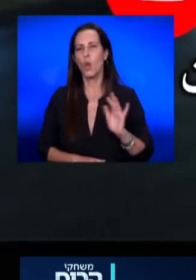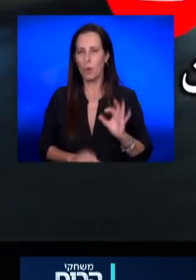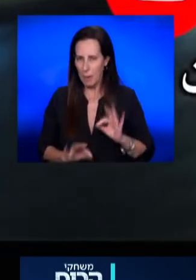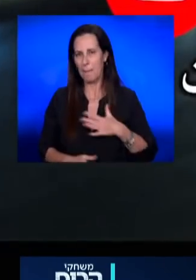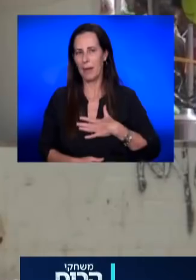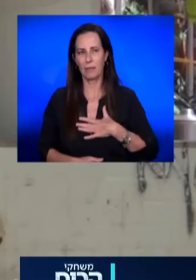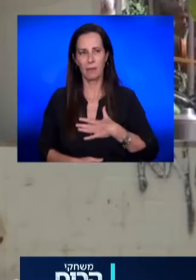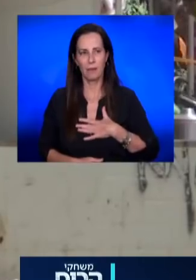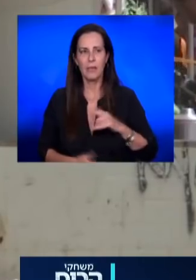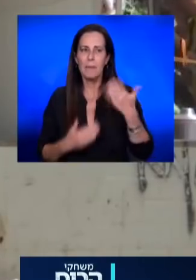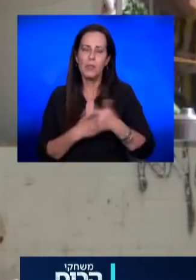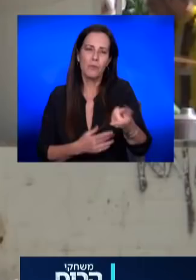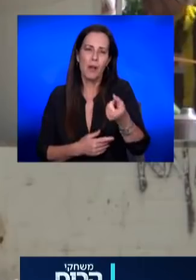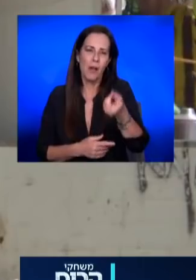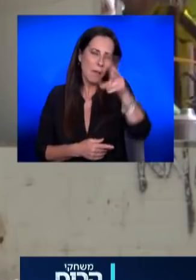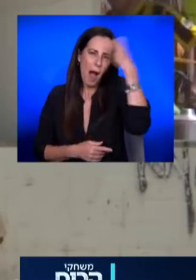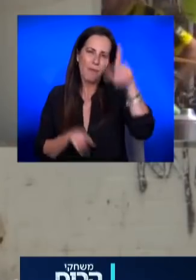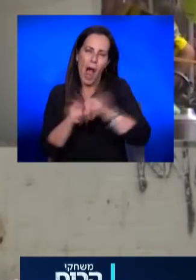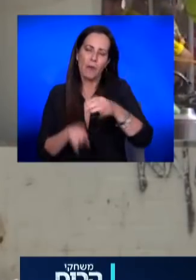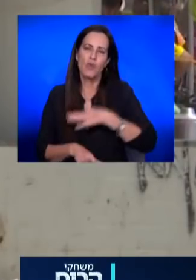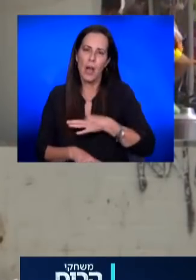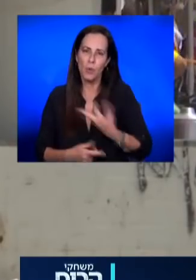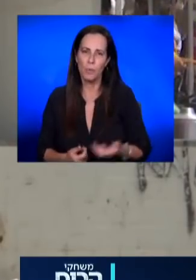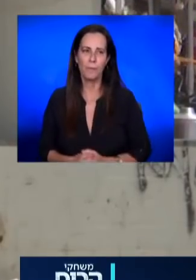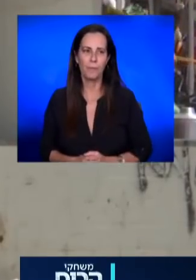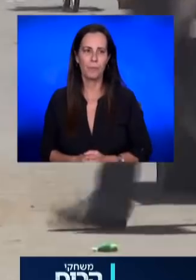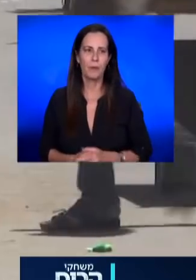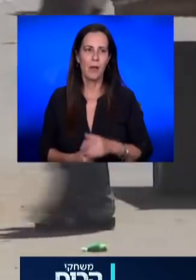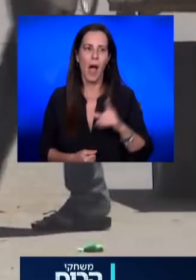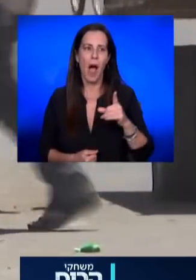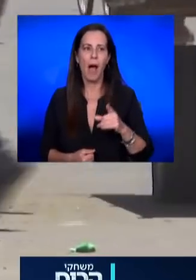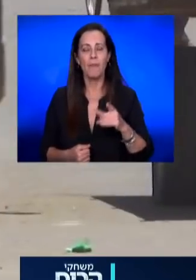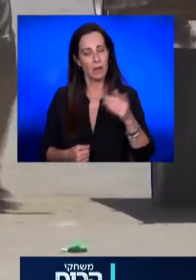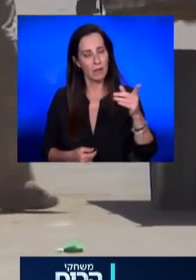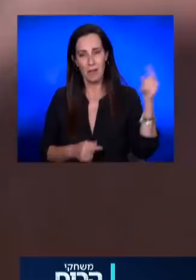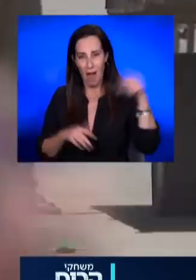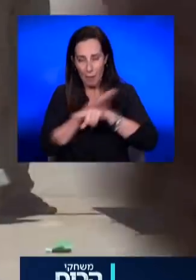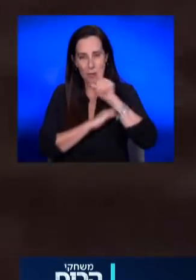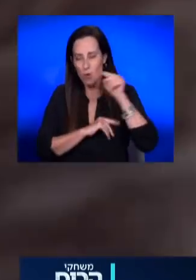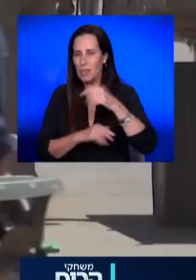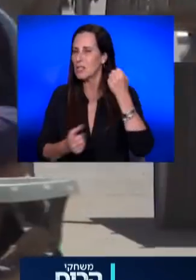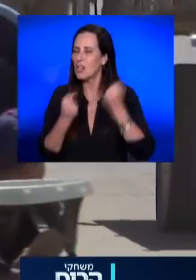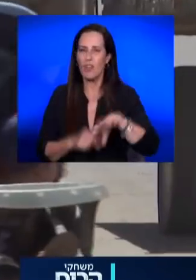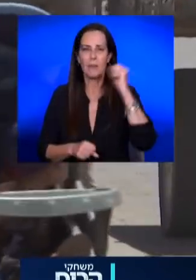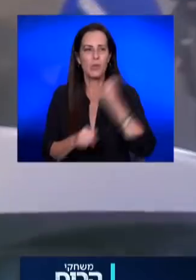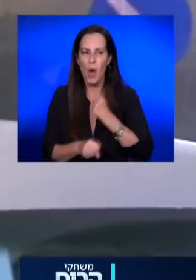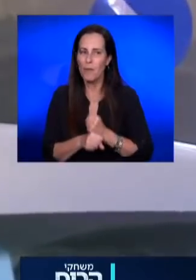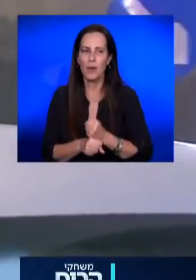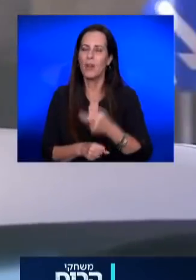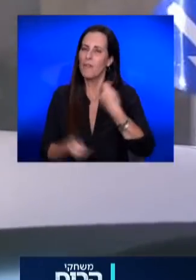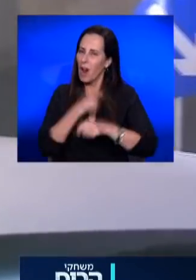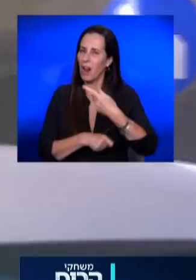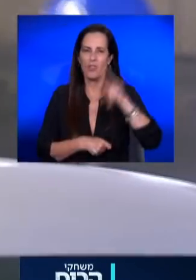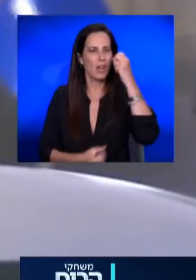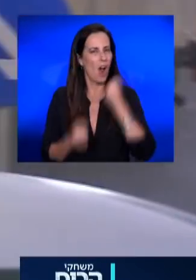صراحه يعني لانه بضلوا اخواننا وعرب وكذا يعني انه يعني تاثروا بالشغل وتاثروا بالاقتصاد وتاثروا بالبطاله يعني